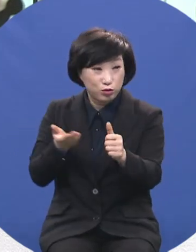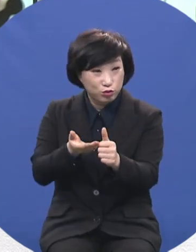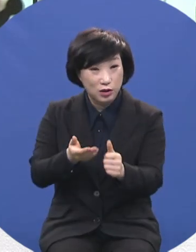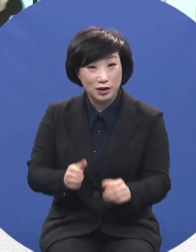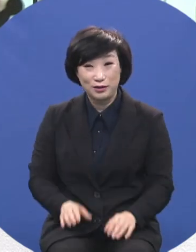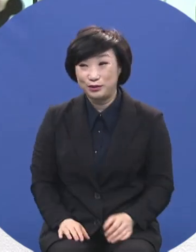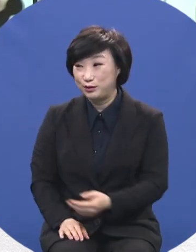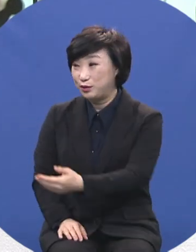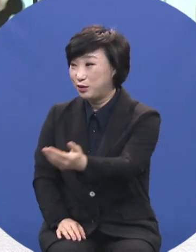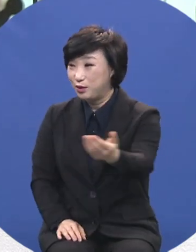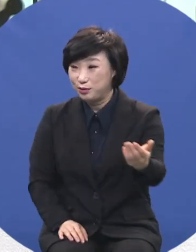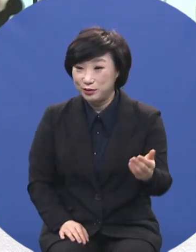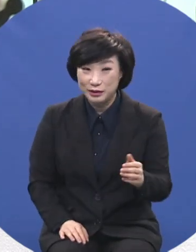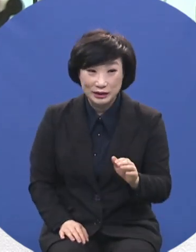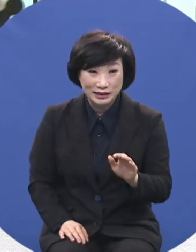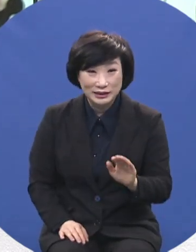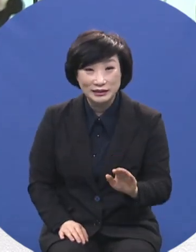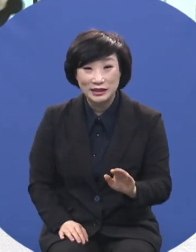여러분,